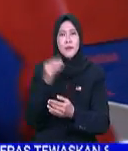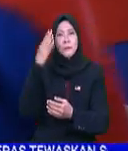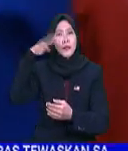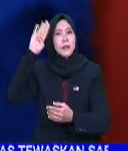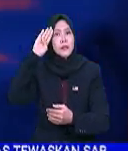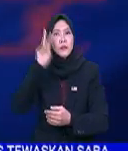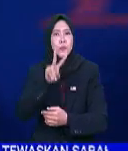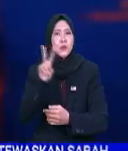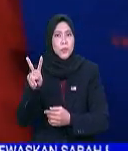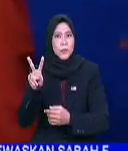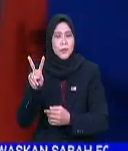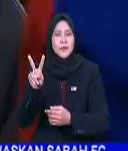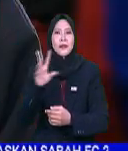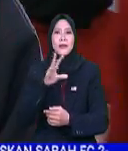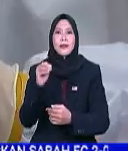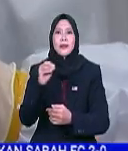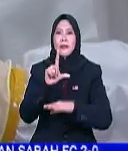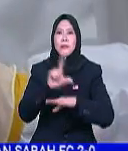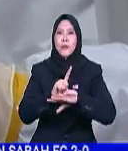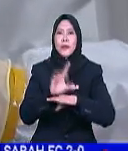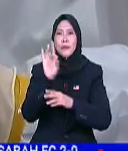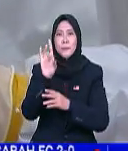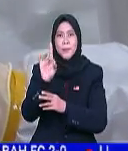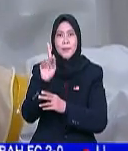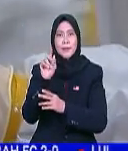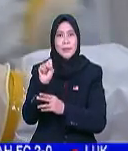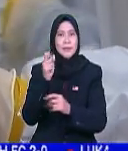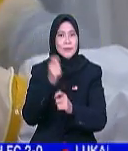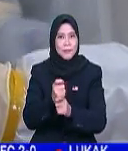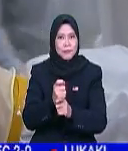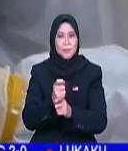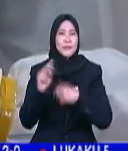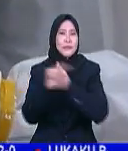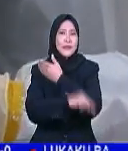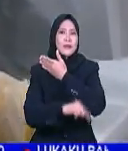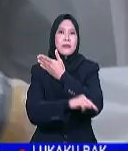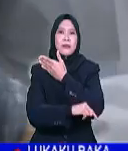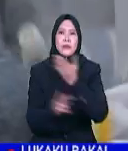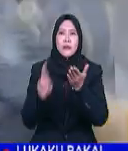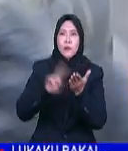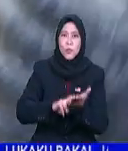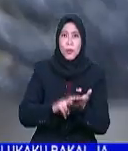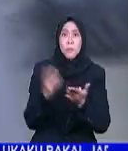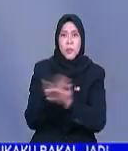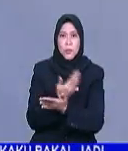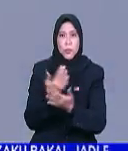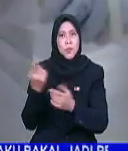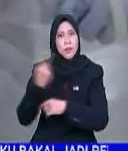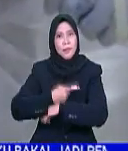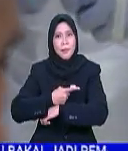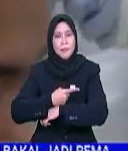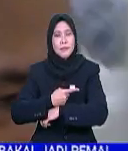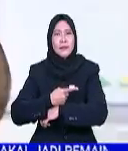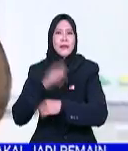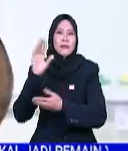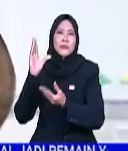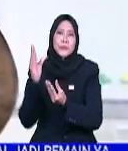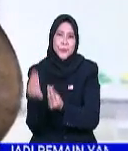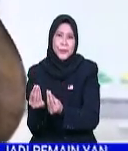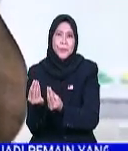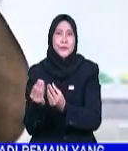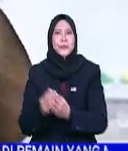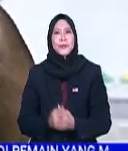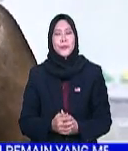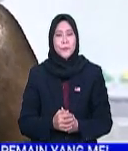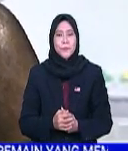Perlis 22 kes dan Labuan 8 kes kekal sebagai negeri yang mencatat kes baharu harian yang rendah.